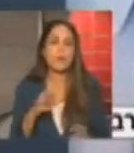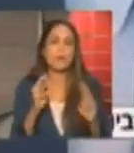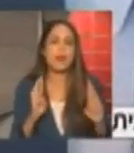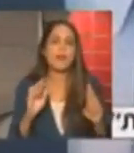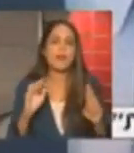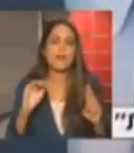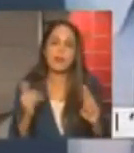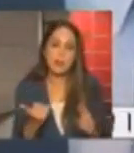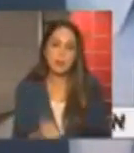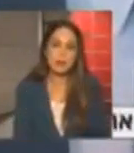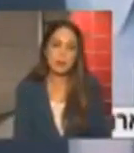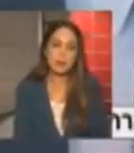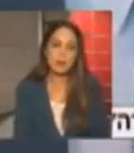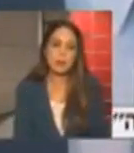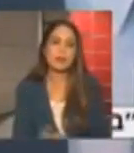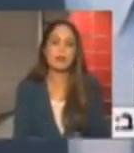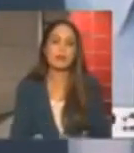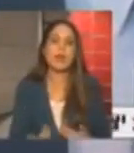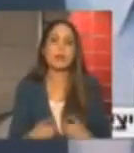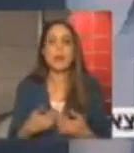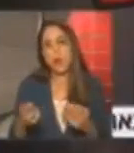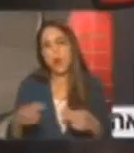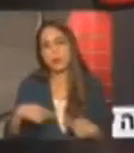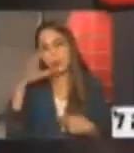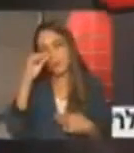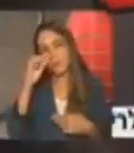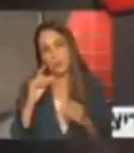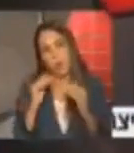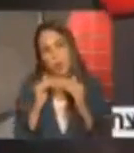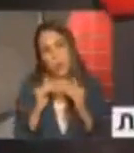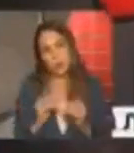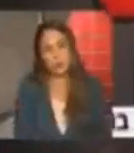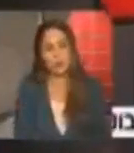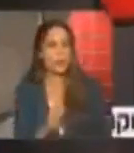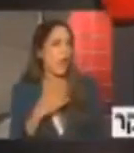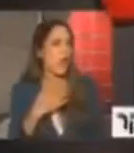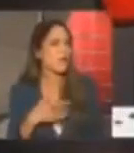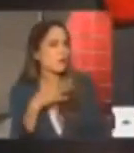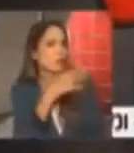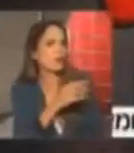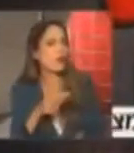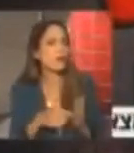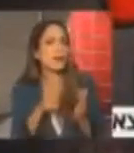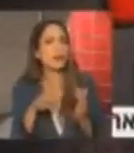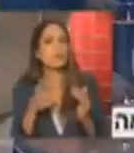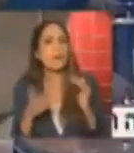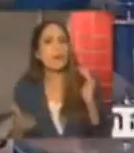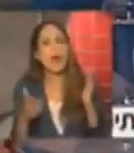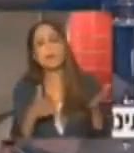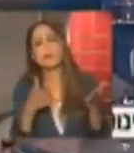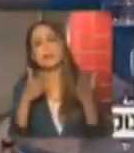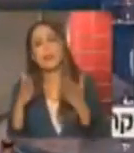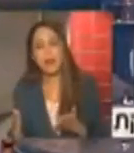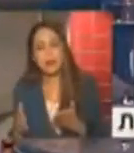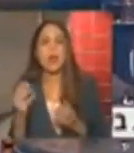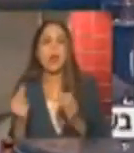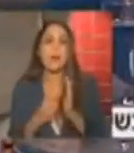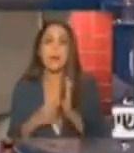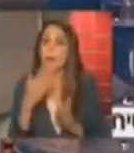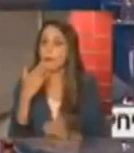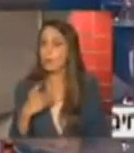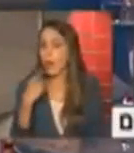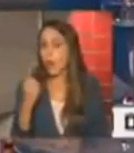יסתייע בהחזרת הבנים הביתה. אבל אני רוצה לשאול אותך, כי יש פה איזשהו פער. מצד אחד אומרים הרבה פעמים